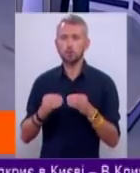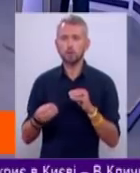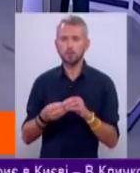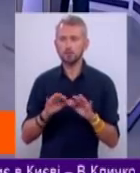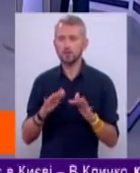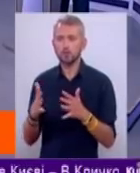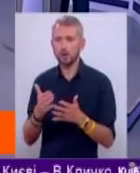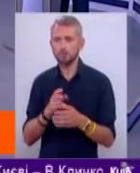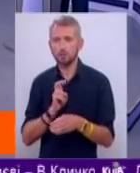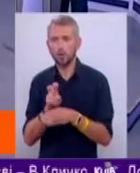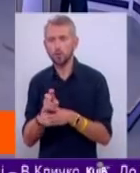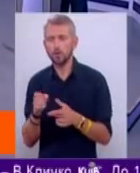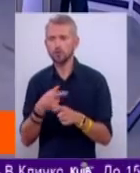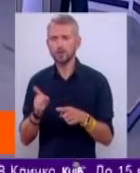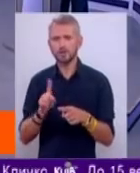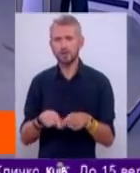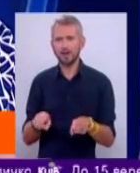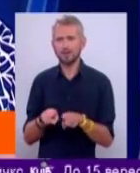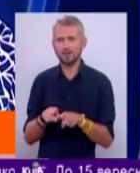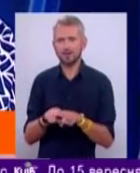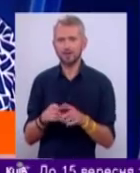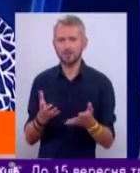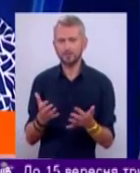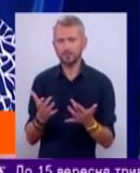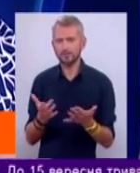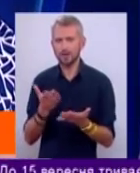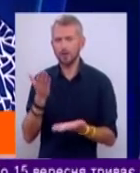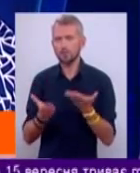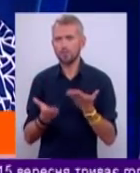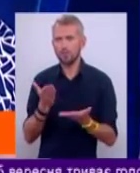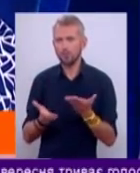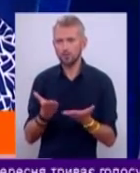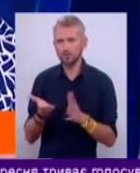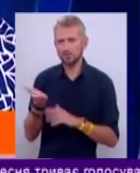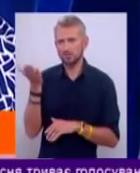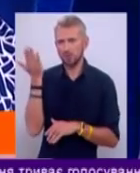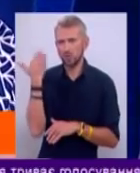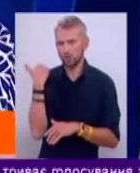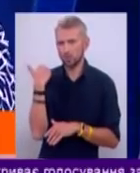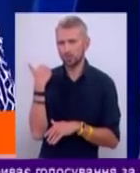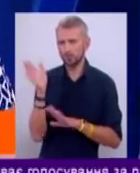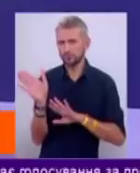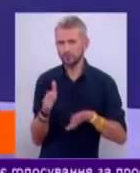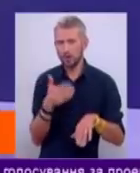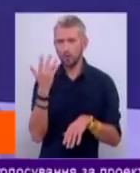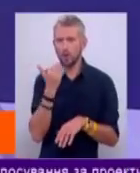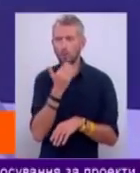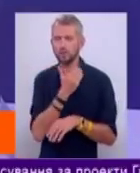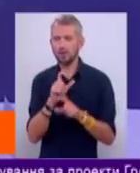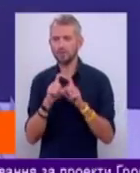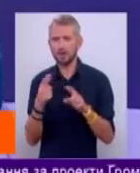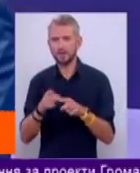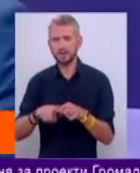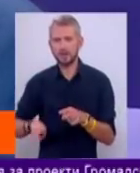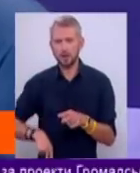ситуаціями приходять? Чи, власне, це такий певним чином, можливо, пережиток минулого, коли остання інстанція – це директор і